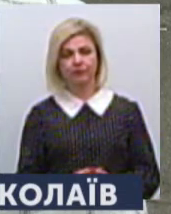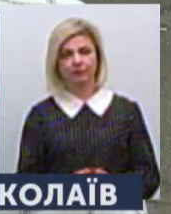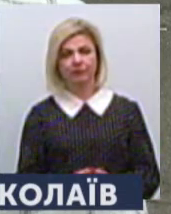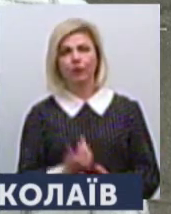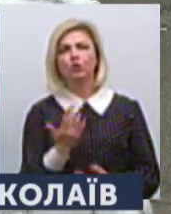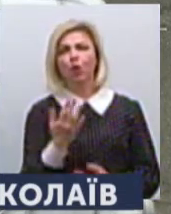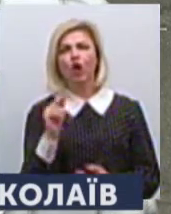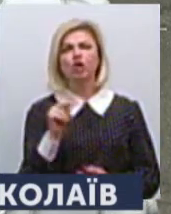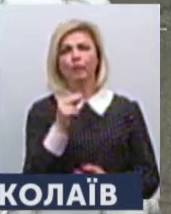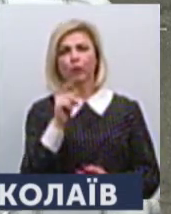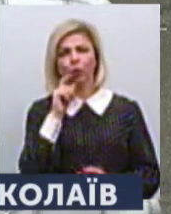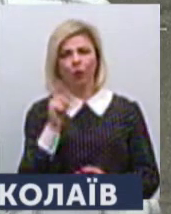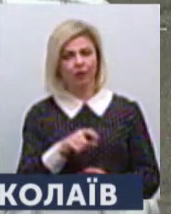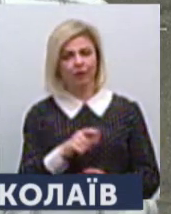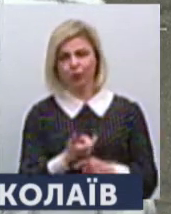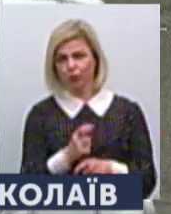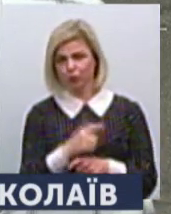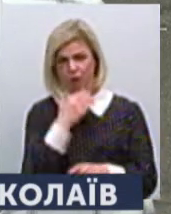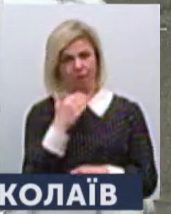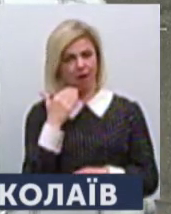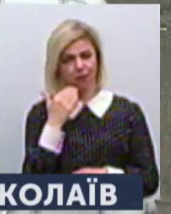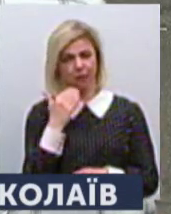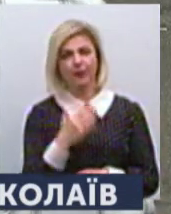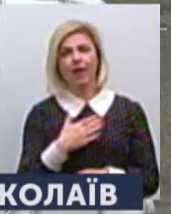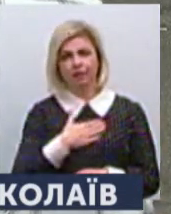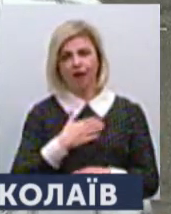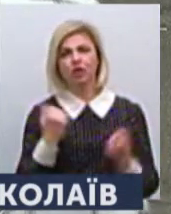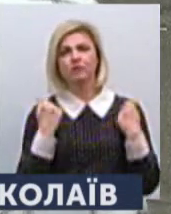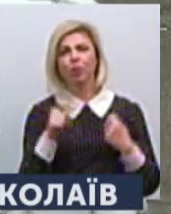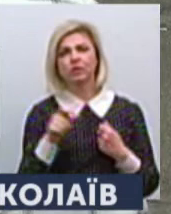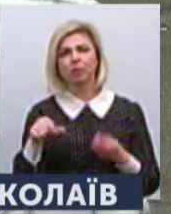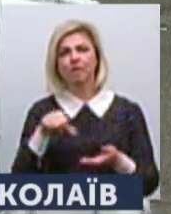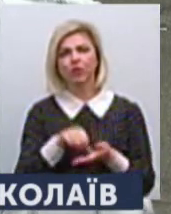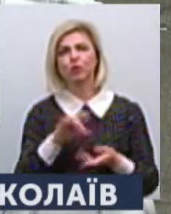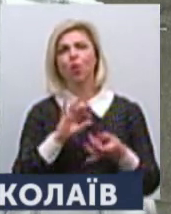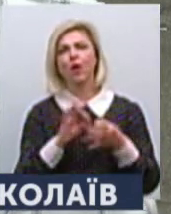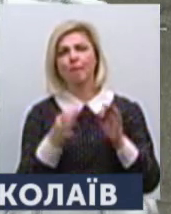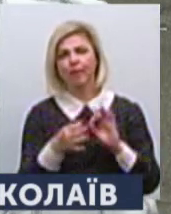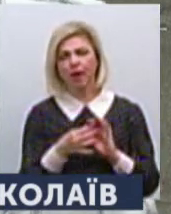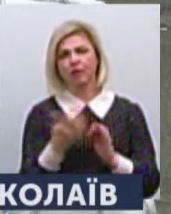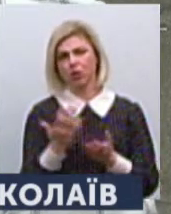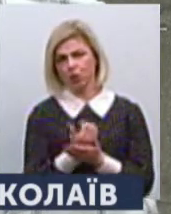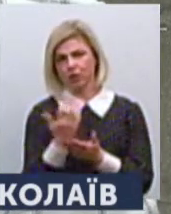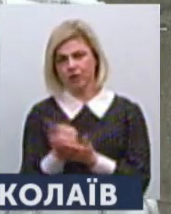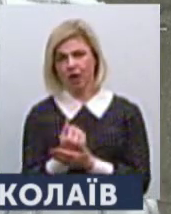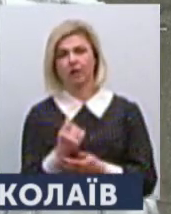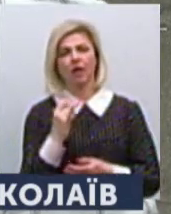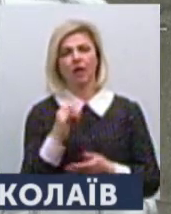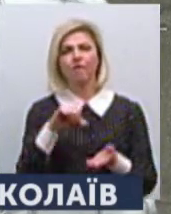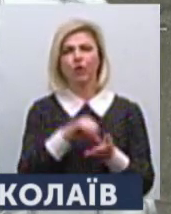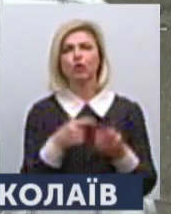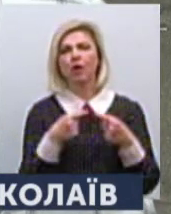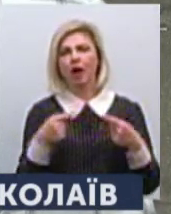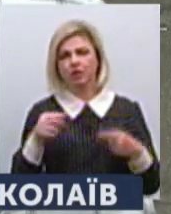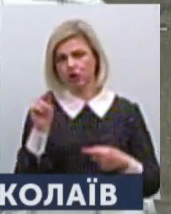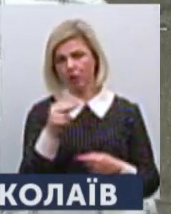скільки чемпіонів України – дуже багато. Наші спортсмени виступають на олімпіадах, це вже досягнення. Виступають на всіляких світових